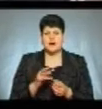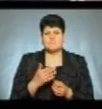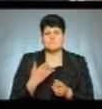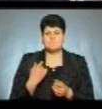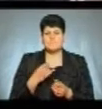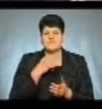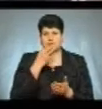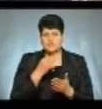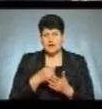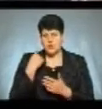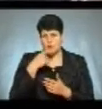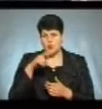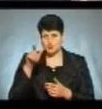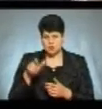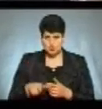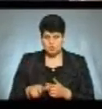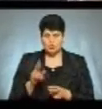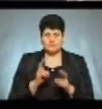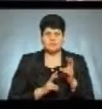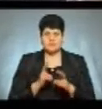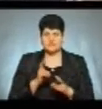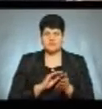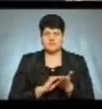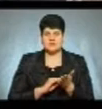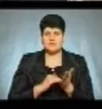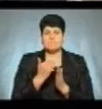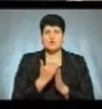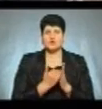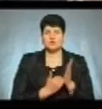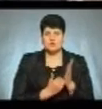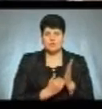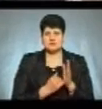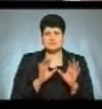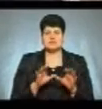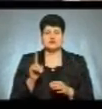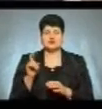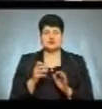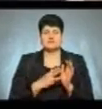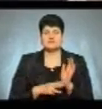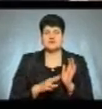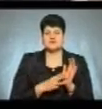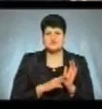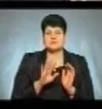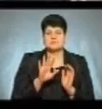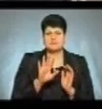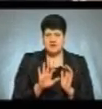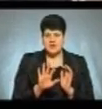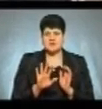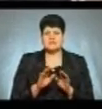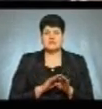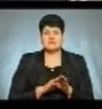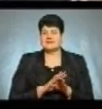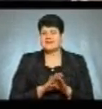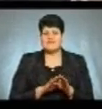На відповідальну особу підприємства складається протокол за статтею 188.5 за невиконання